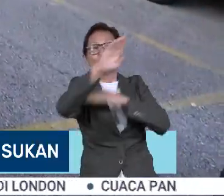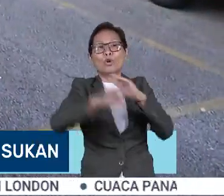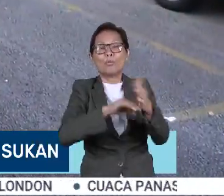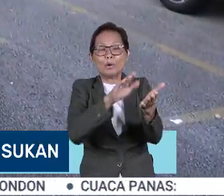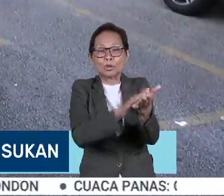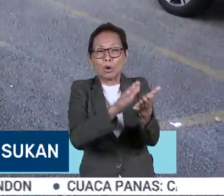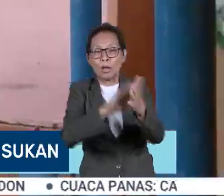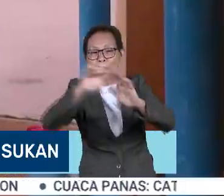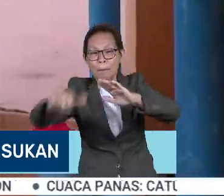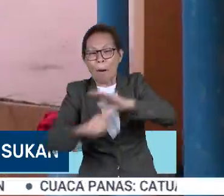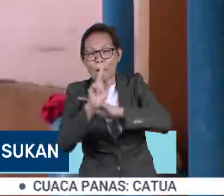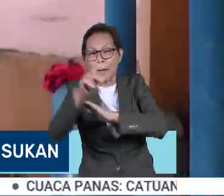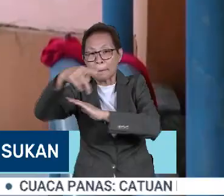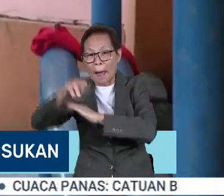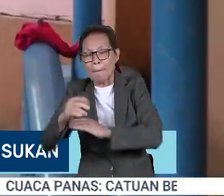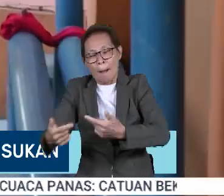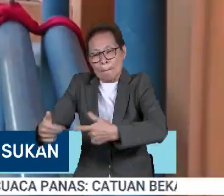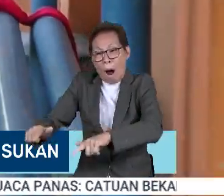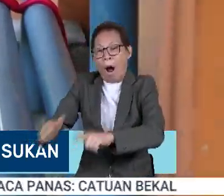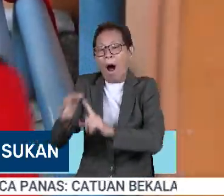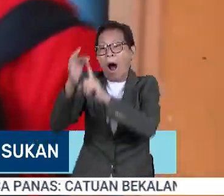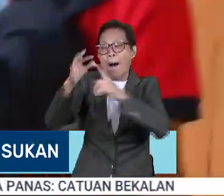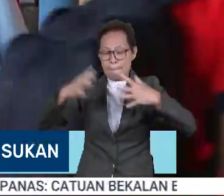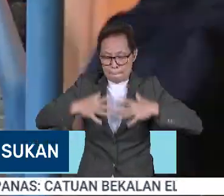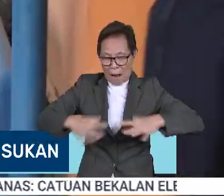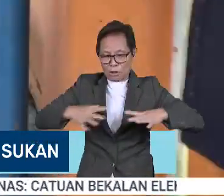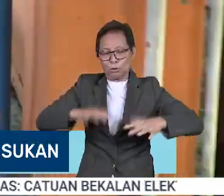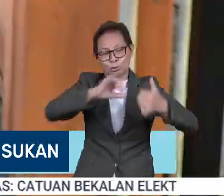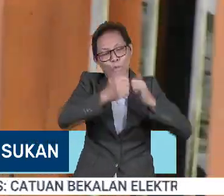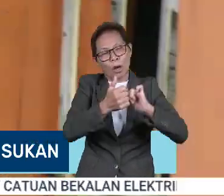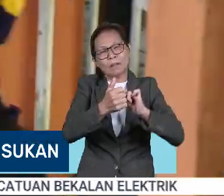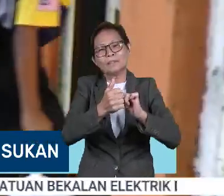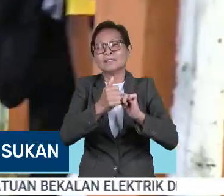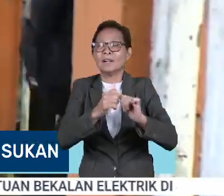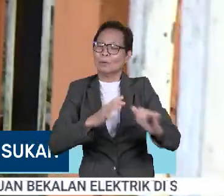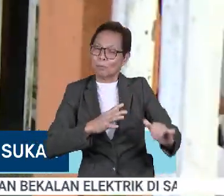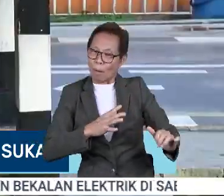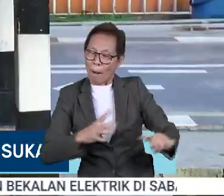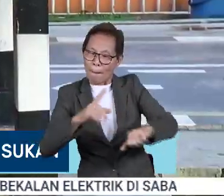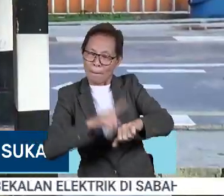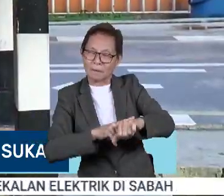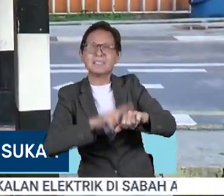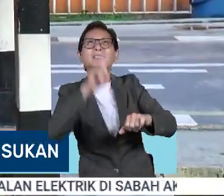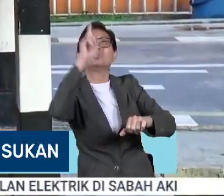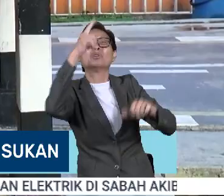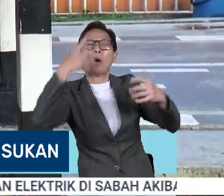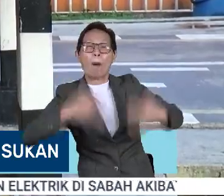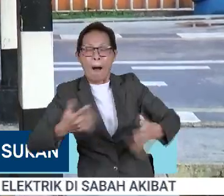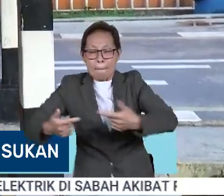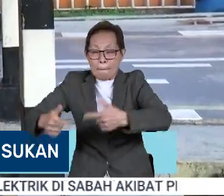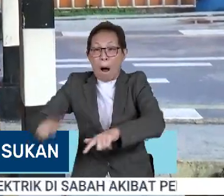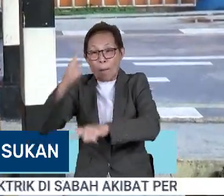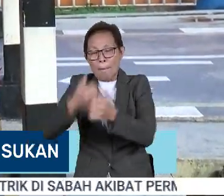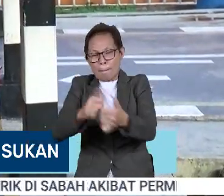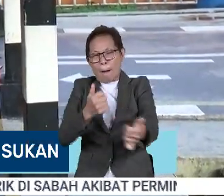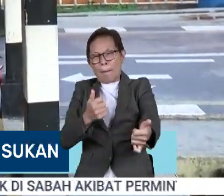di bawah diberi kebenaran host untuk memakai pakaian atau baju sukan yang sopan semasa cuaca panas kebenaran itu bagi